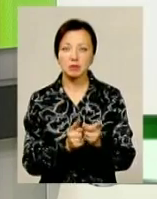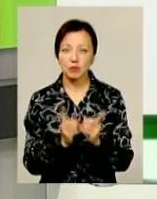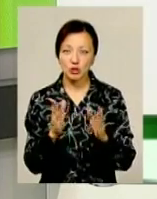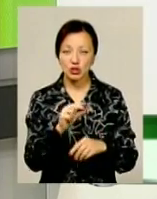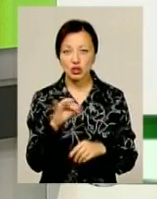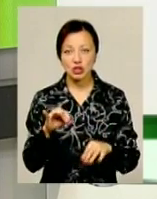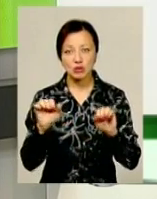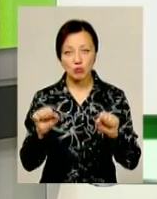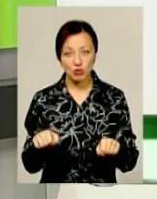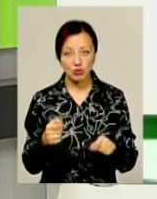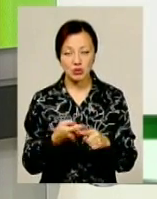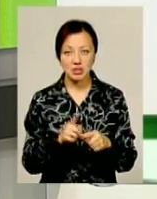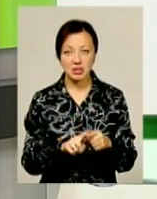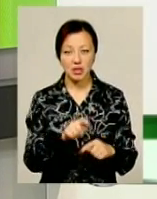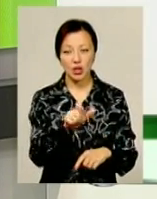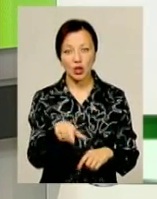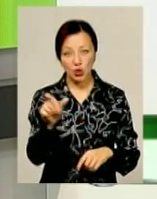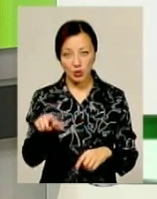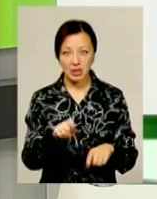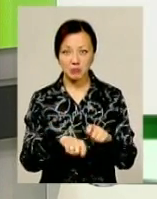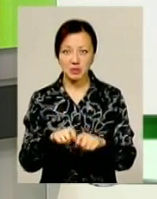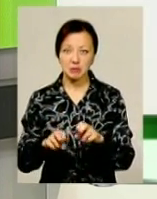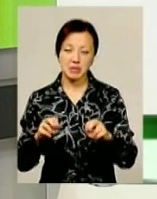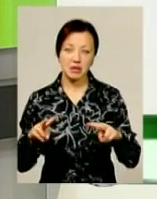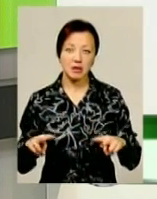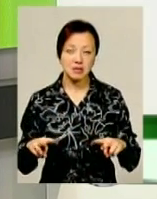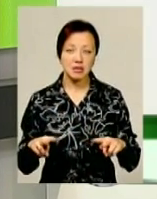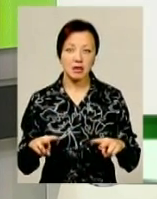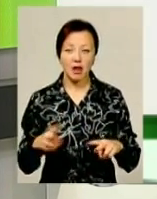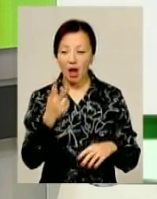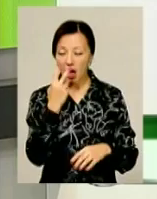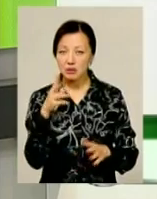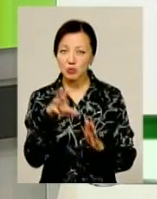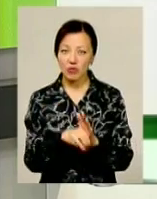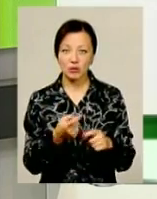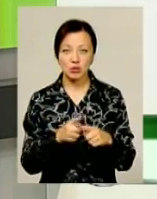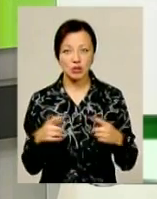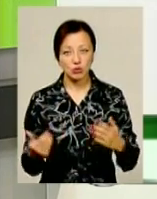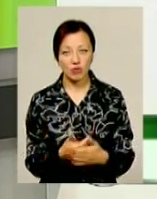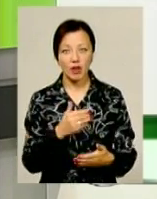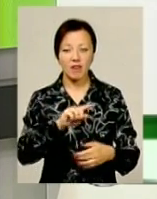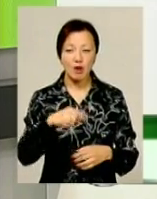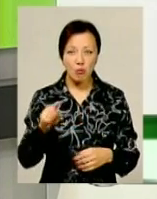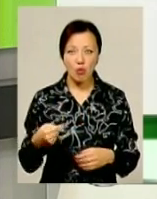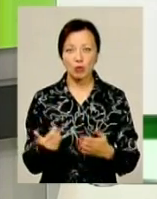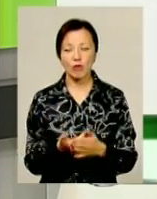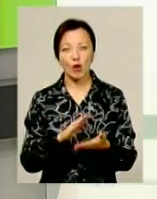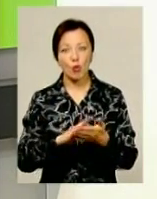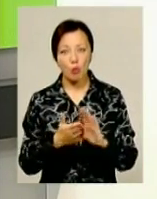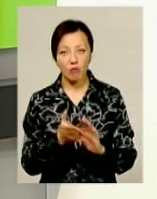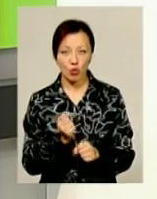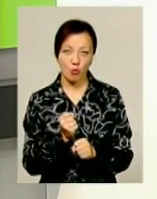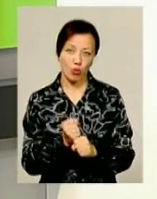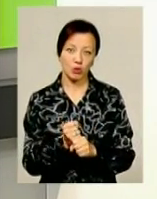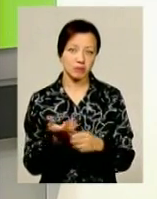Чи зможуть там інспектори, спеціалісти адаптуватися до цих нових вимог, до нових умов